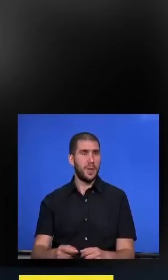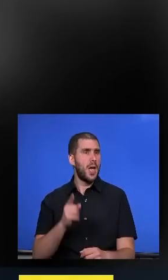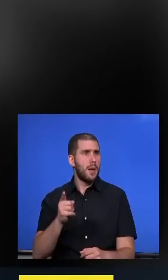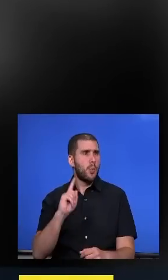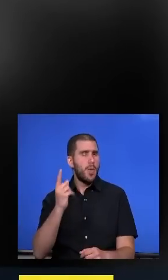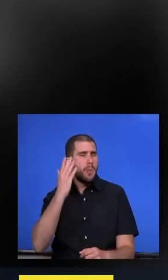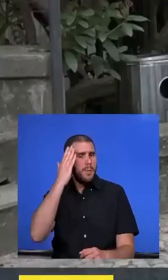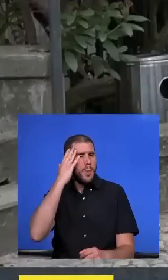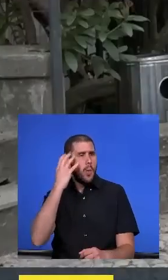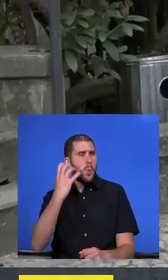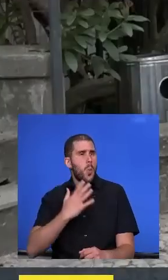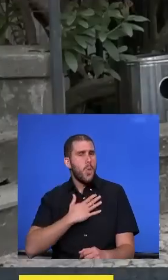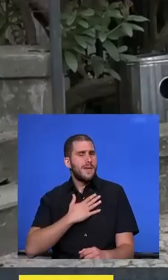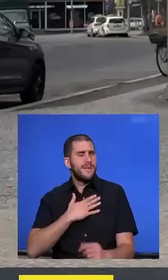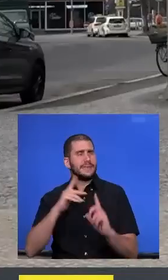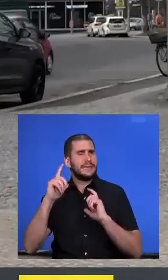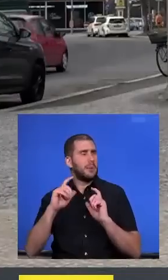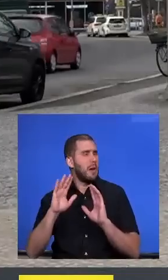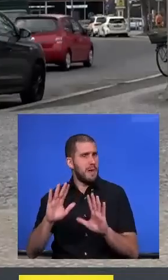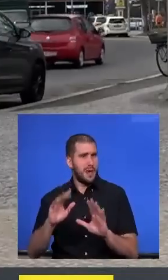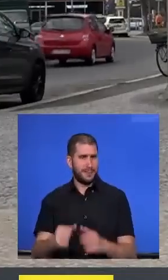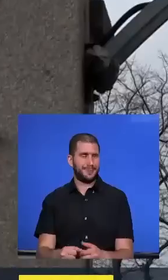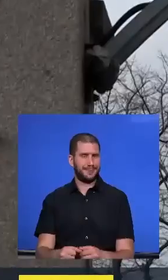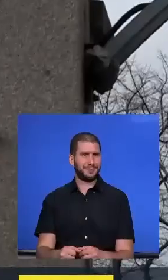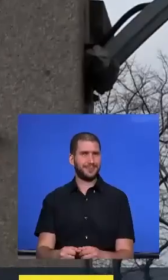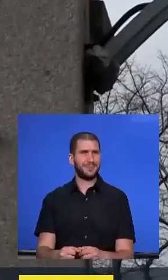כולם חובבי צילום. פשוט ככה.